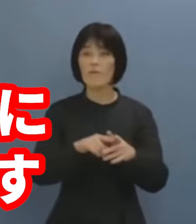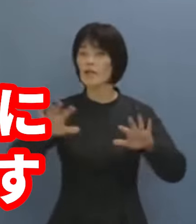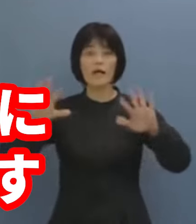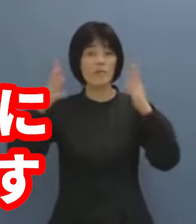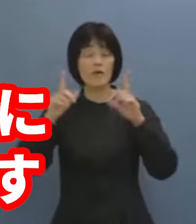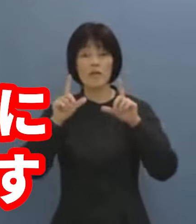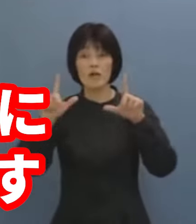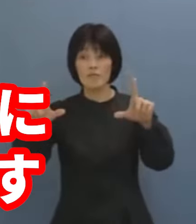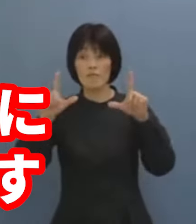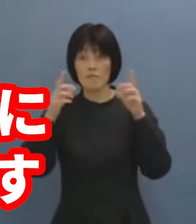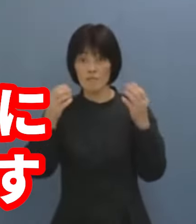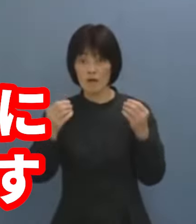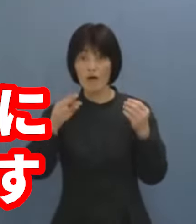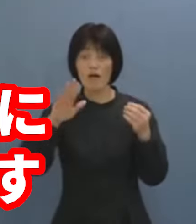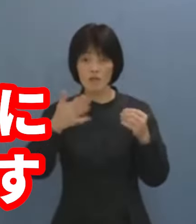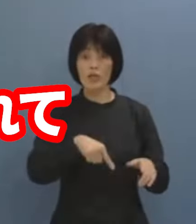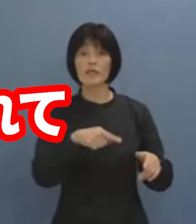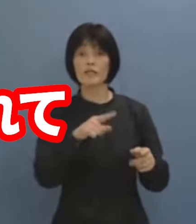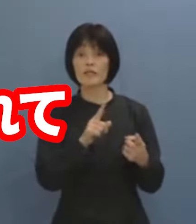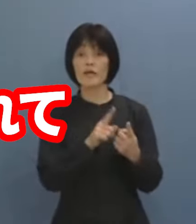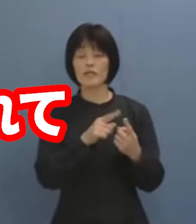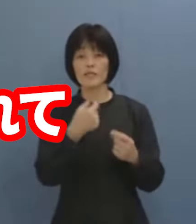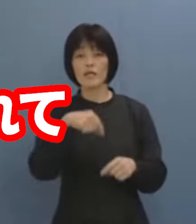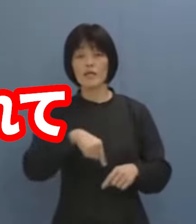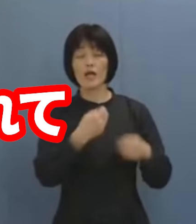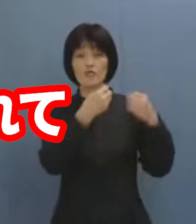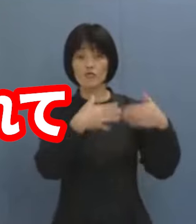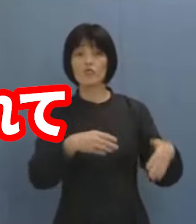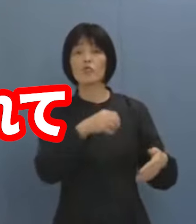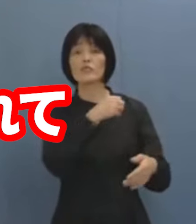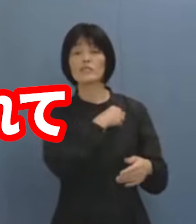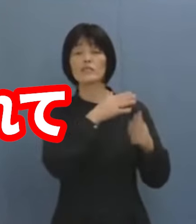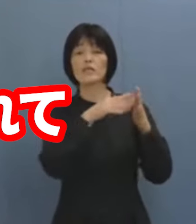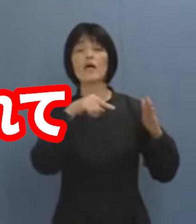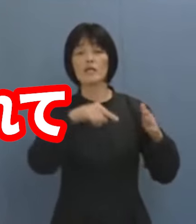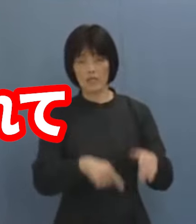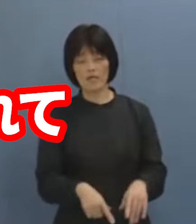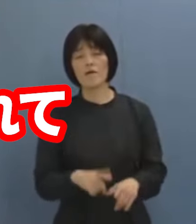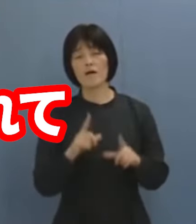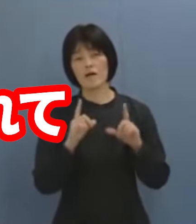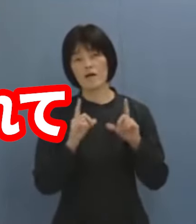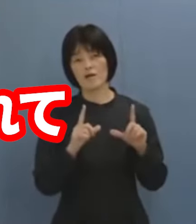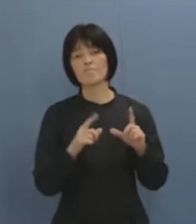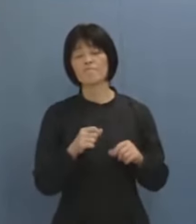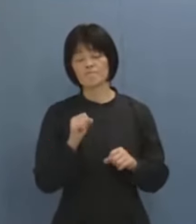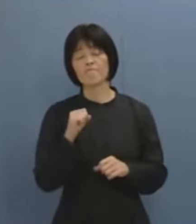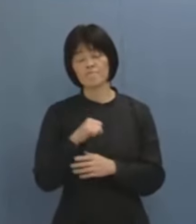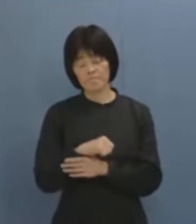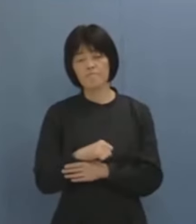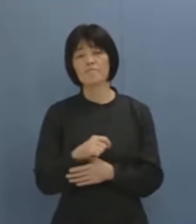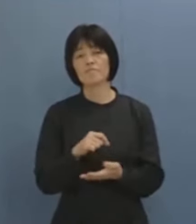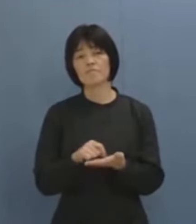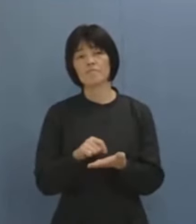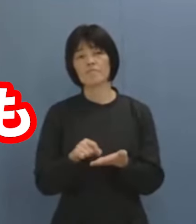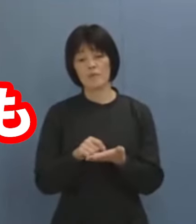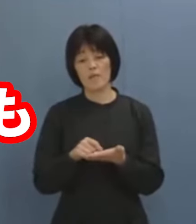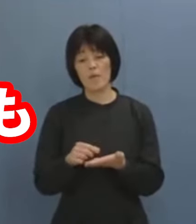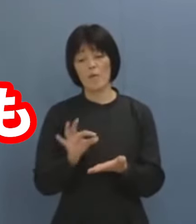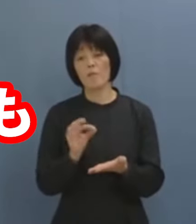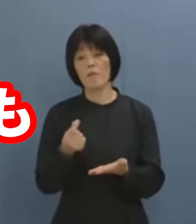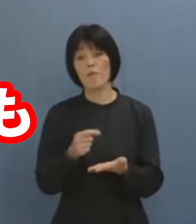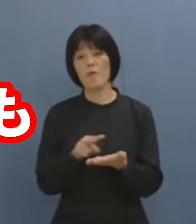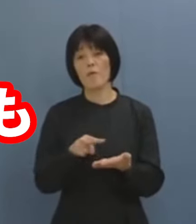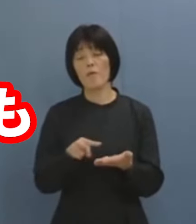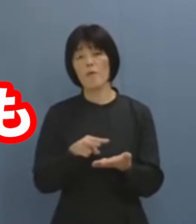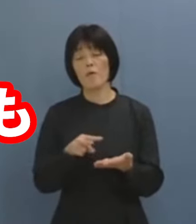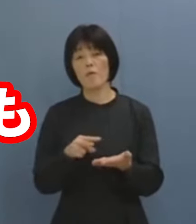ですね、詳細に話されていたと思います。これまで会見で否定されていたということは一部そのごまかしてい